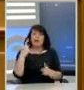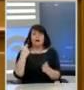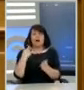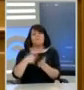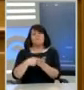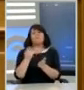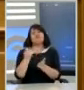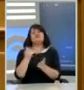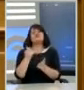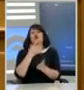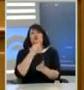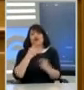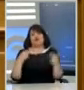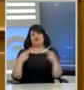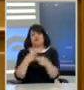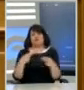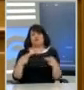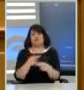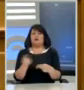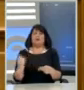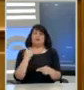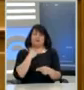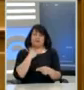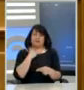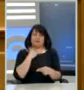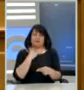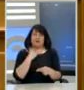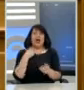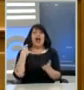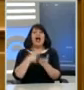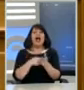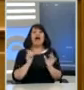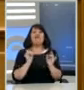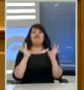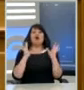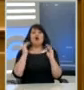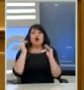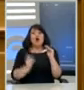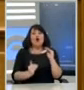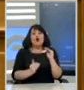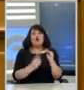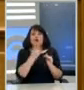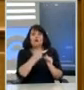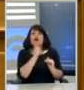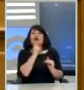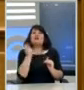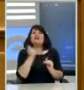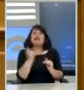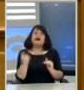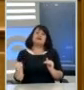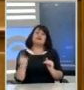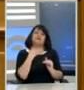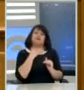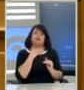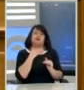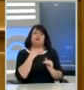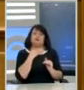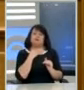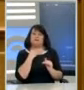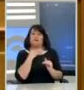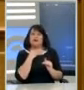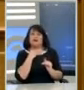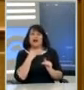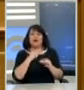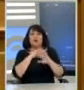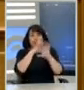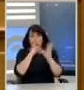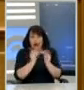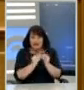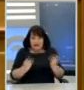τους μισθωτούς, λόγω της μείωσης του αφορολόγητου και δύο συντάξεων για τους συνταξιούχους. Και